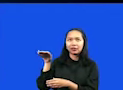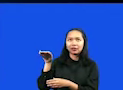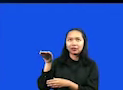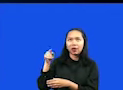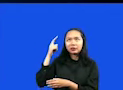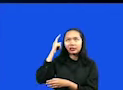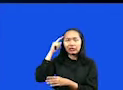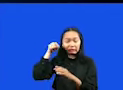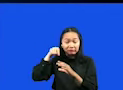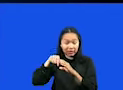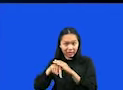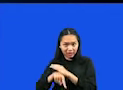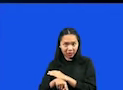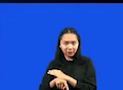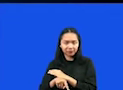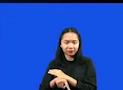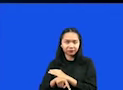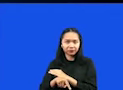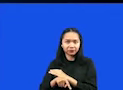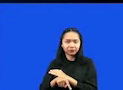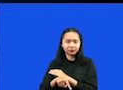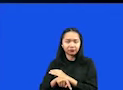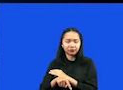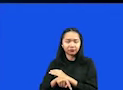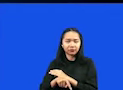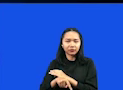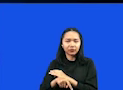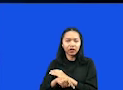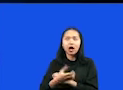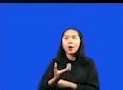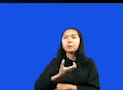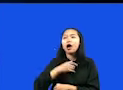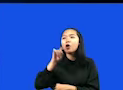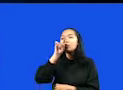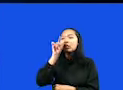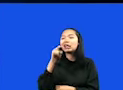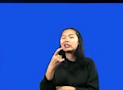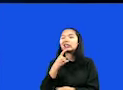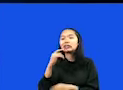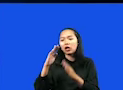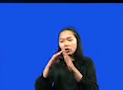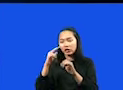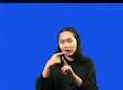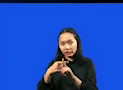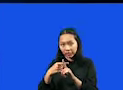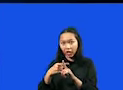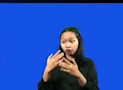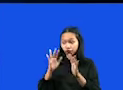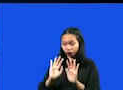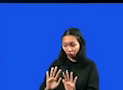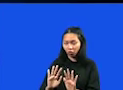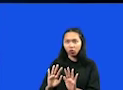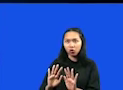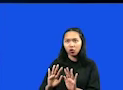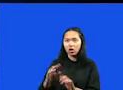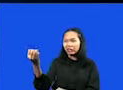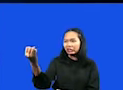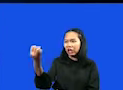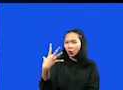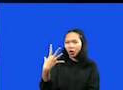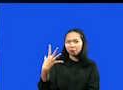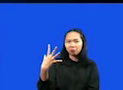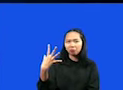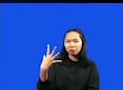kepada orang yang ada di gereja atau di Manun itu bertanya lalu tidak diberi jawaban